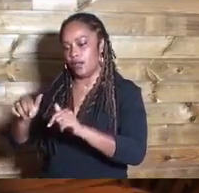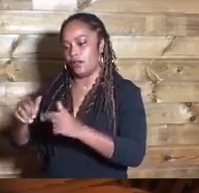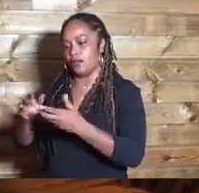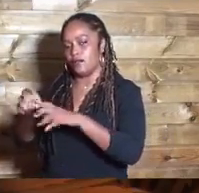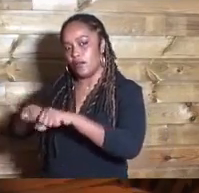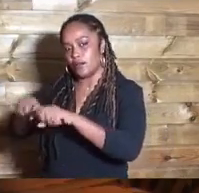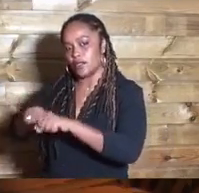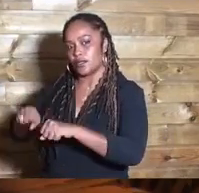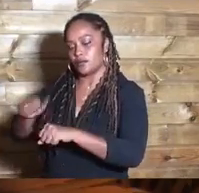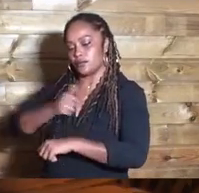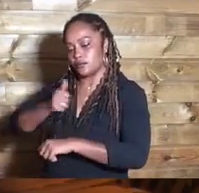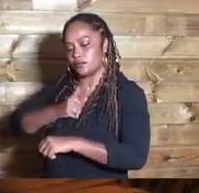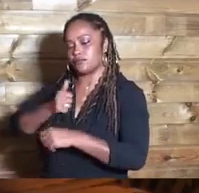de là,